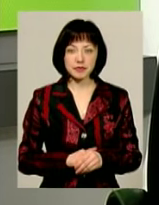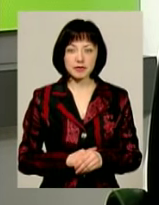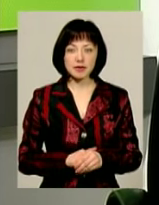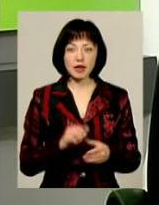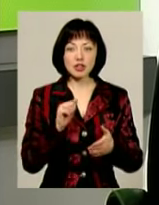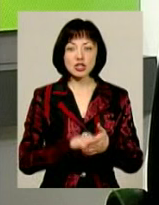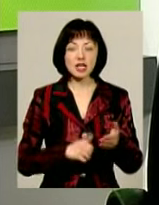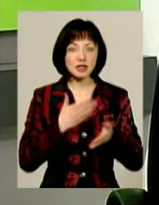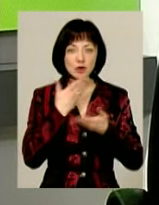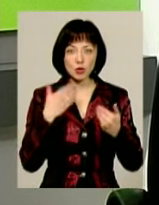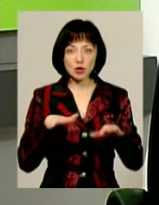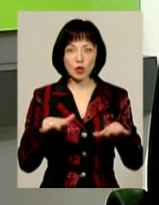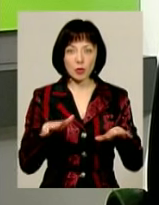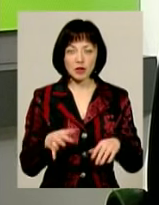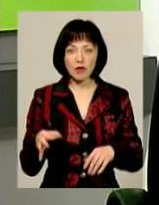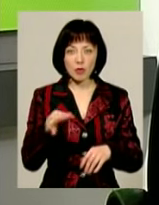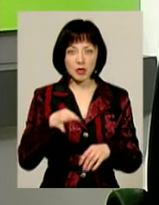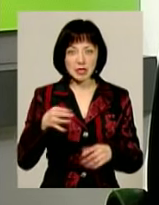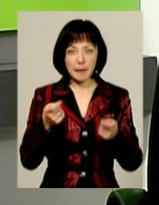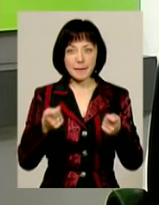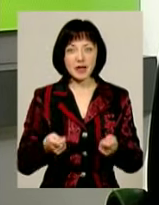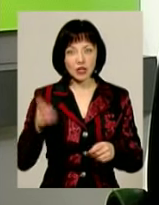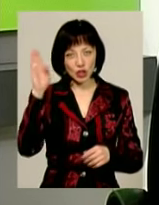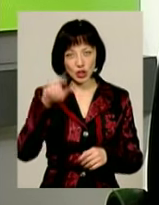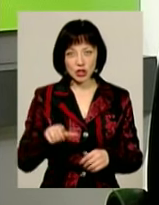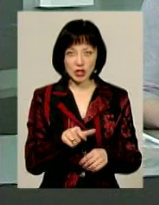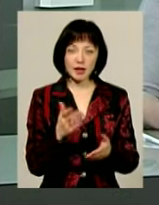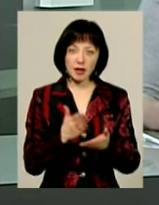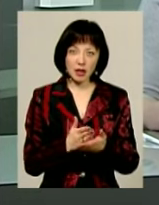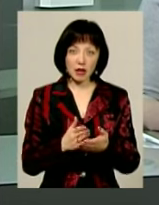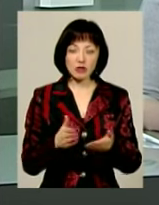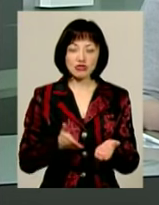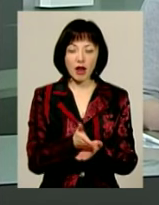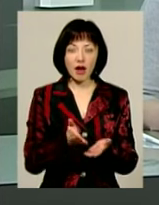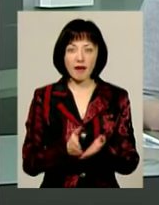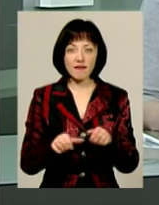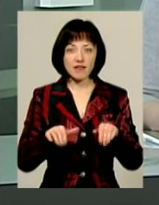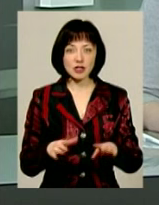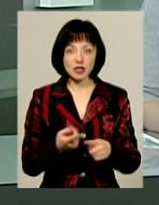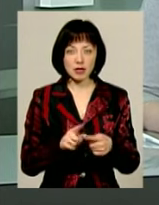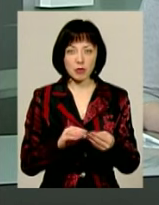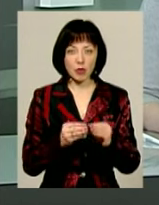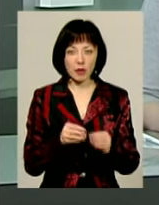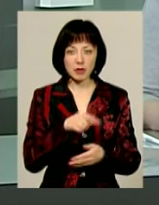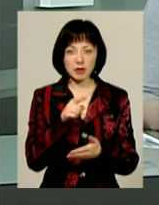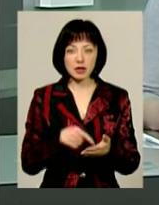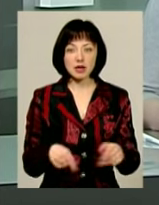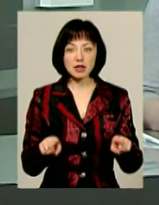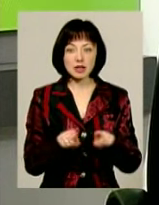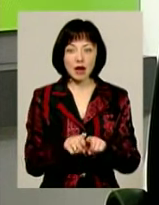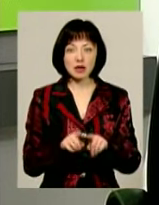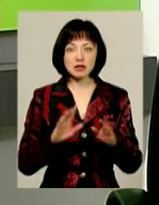через відсутність опадів у краї зараз міліють річки. Чи є шляхи вирішення цієї проблеми? Ну, так